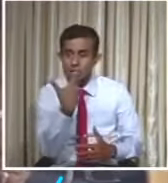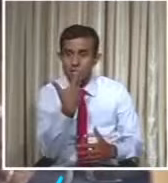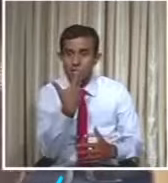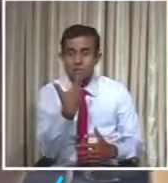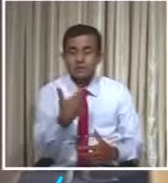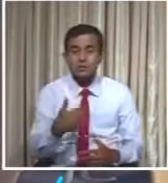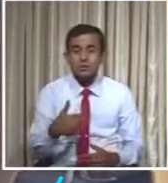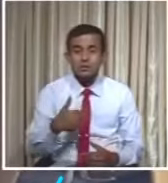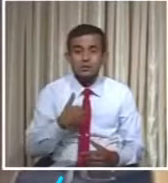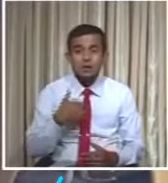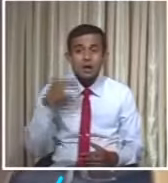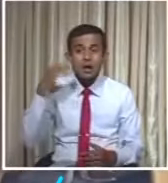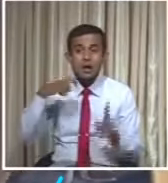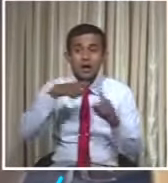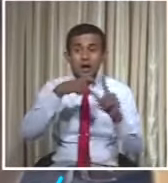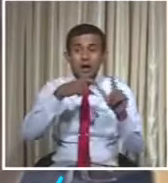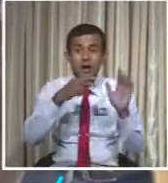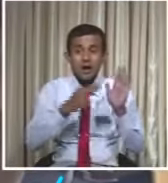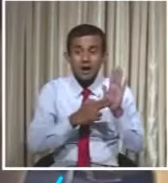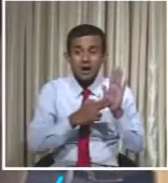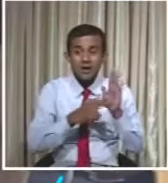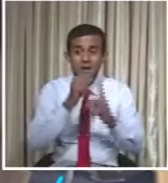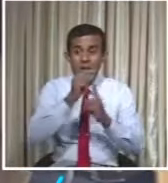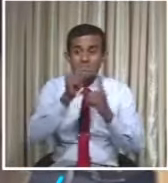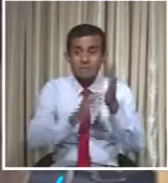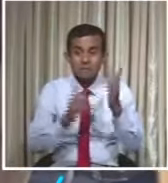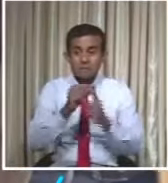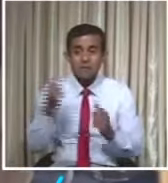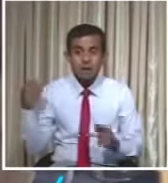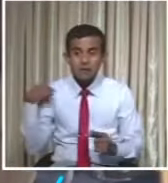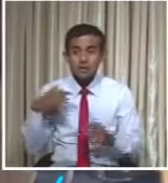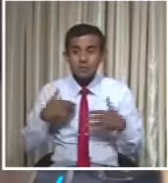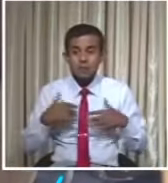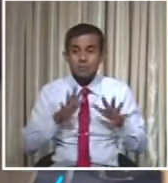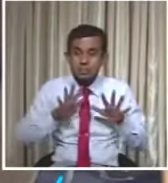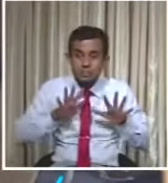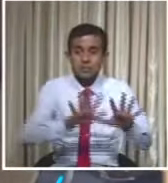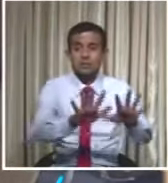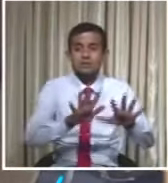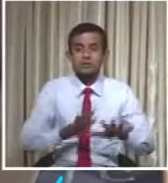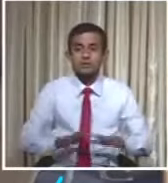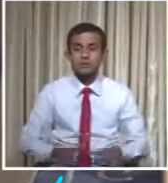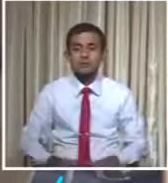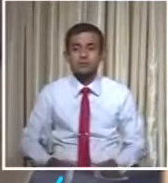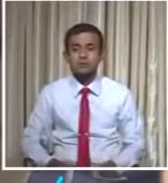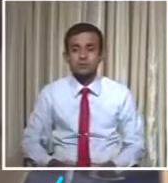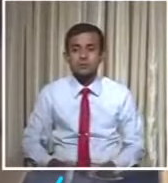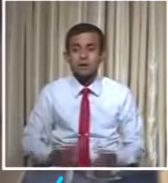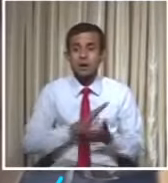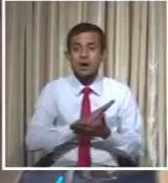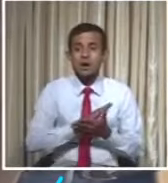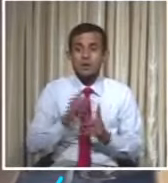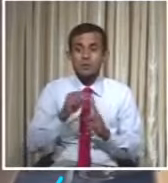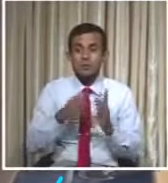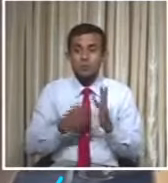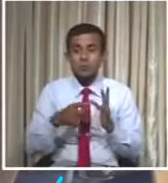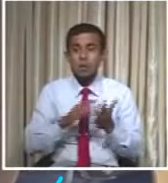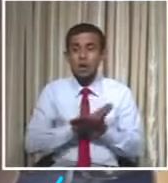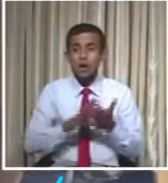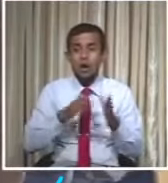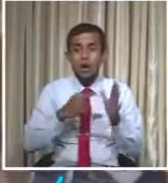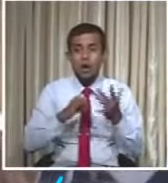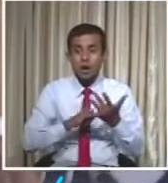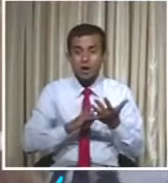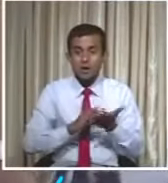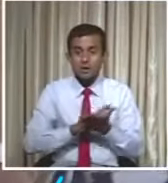नेवे कांचन विजयशेखर मंत्रीवरया अविला माव तल्लु करा लापे मे हर्ष मे आचार्य मे हर्षद सिल्वा मेदि